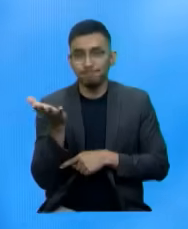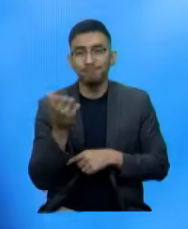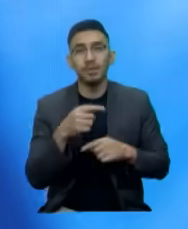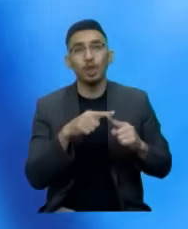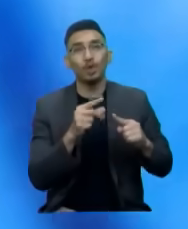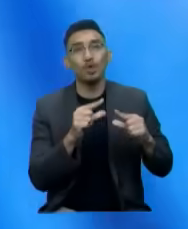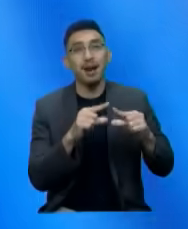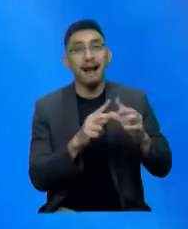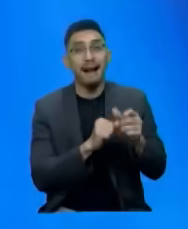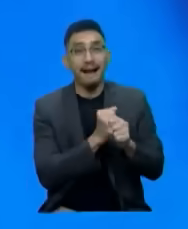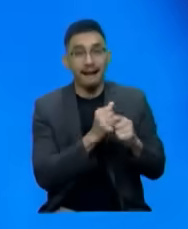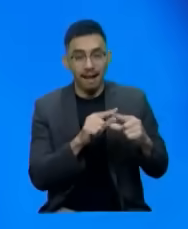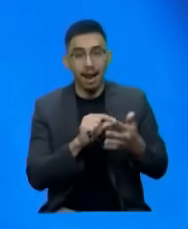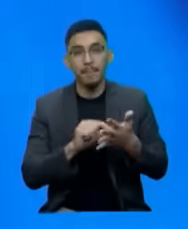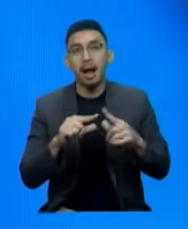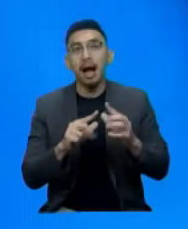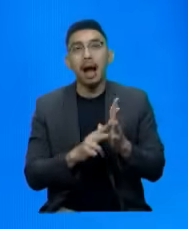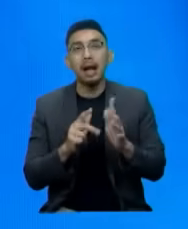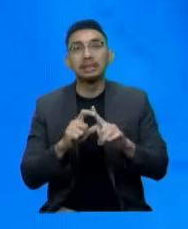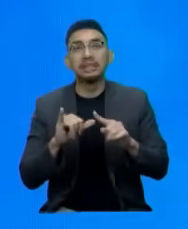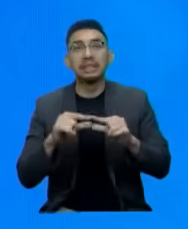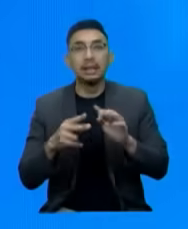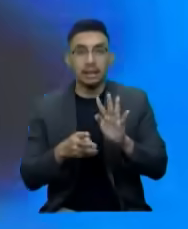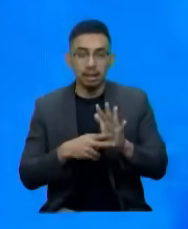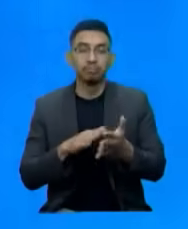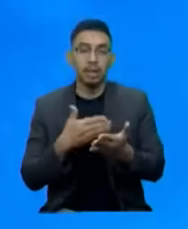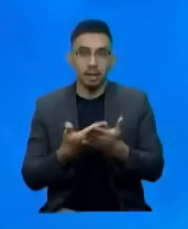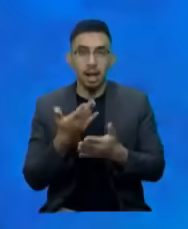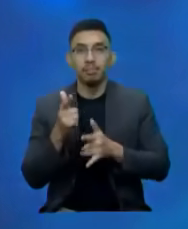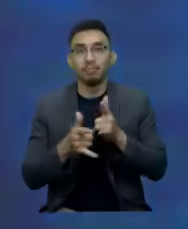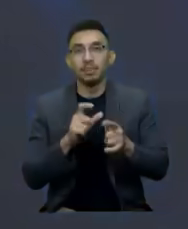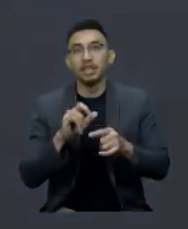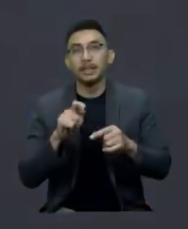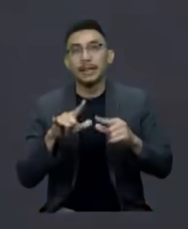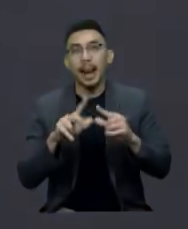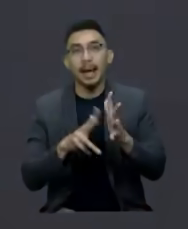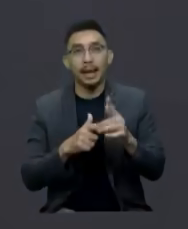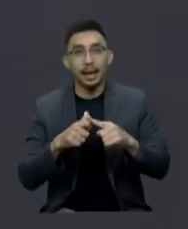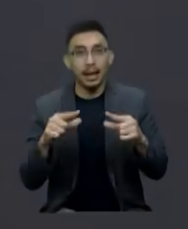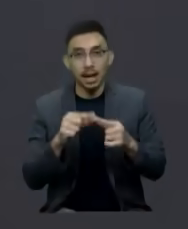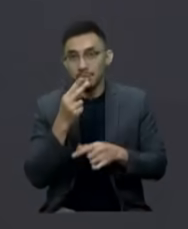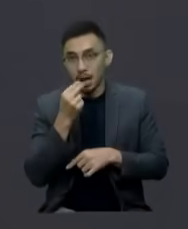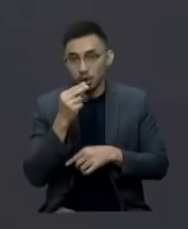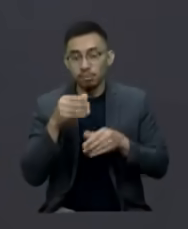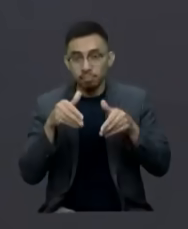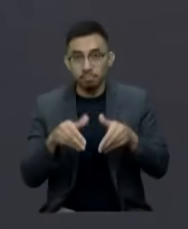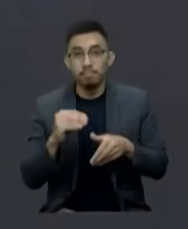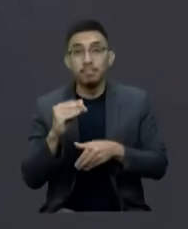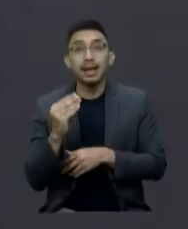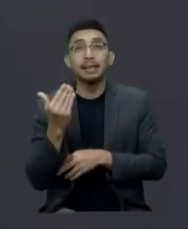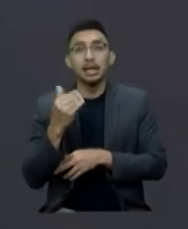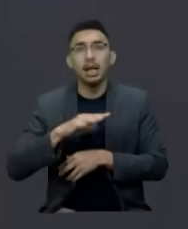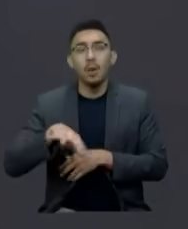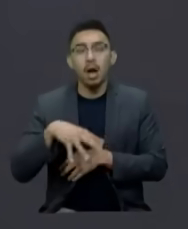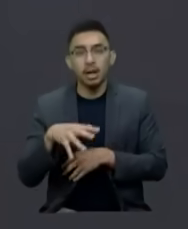Pramugara KA Turangga Antrian yang meninggal dalam tabrakan kereta di Cicalengka, Kabupaten Bandung, dimakamkan pagi tadi. Keluarga melepas